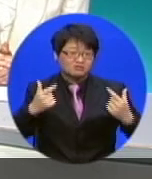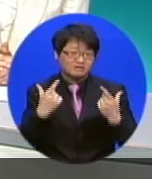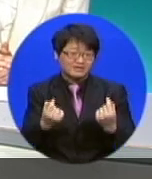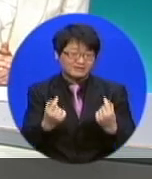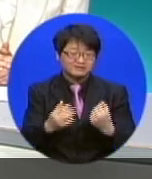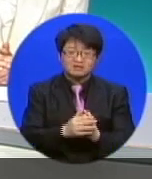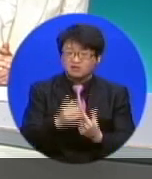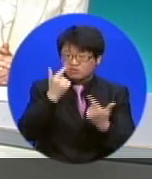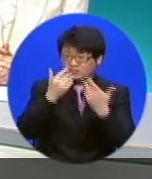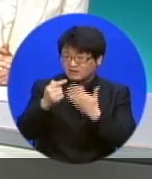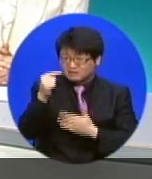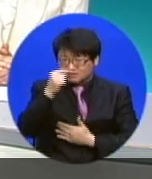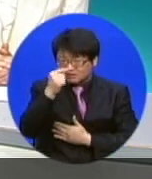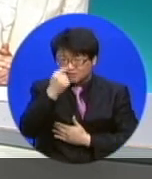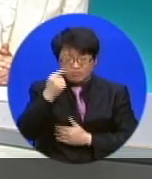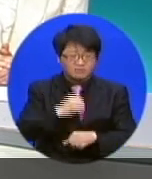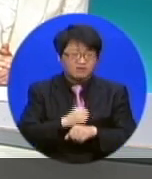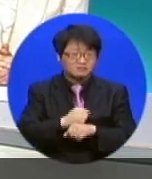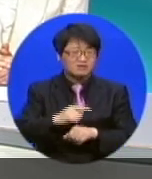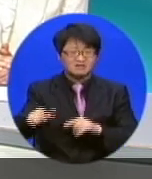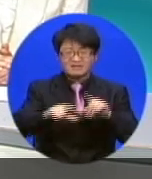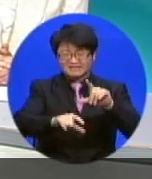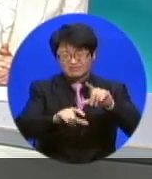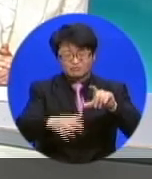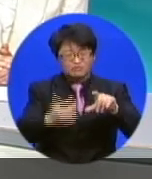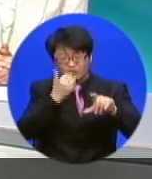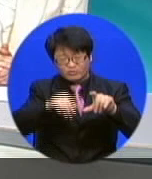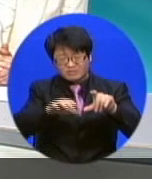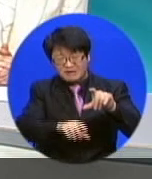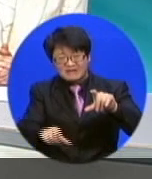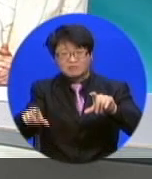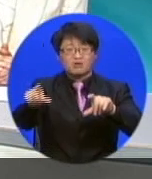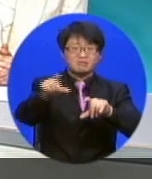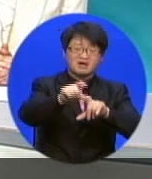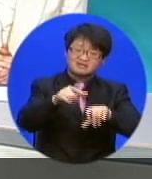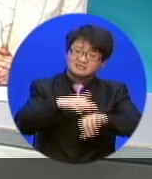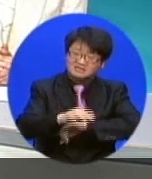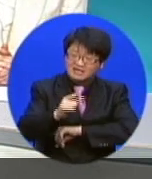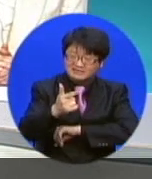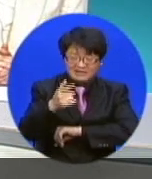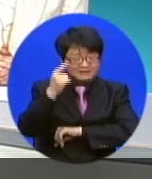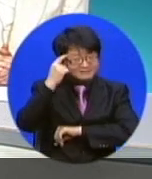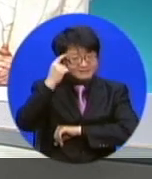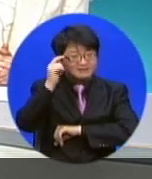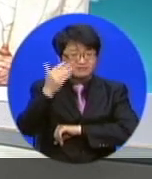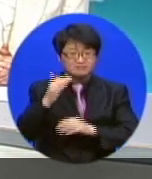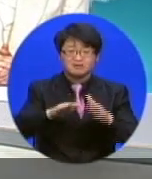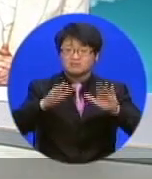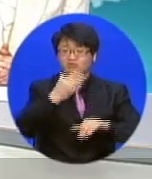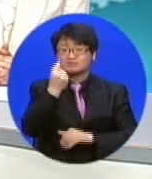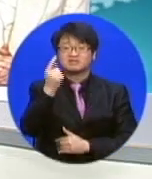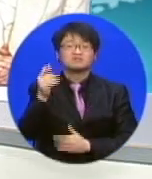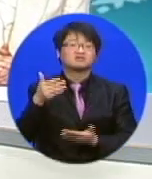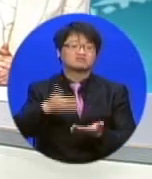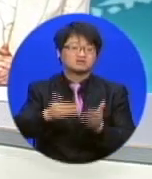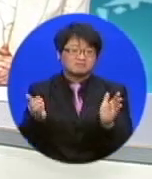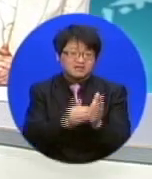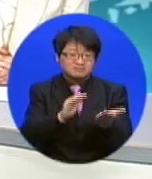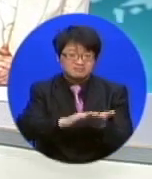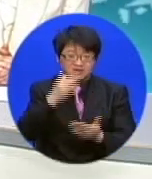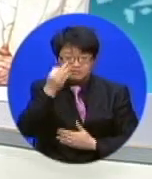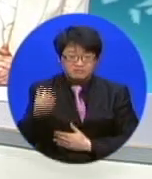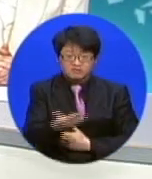듯하지만 면밀히 들여다보면 아랫돌 빼내 윗돌 개는 식의 정책이 아닌가 하는 생각이 듭니다. 이상으로 복지TV 뉴스를